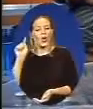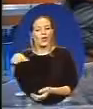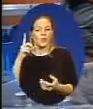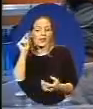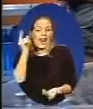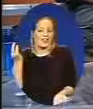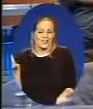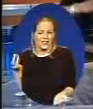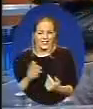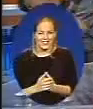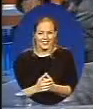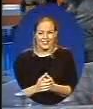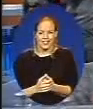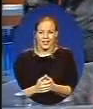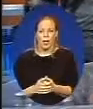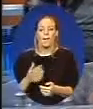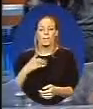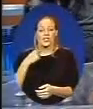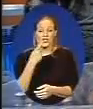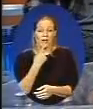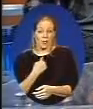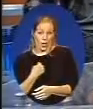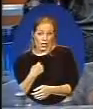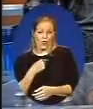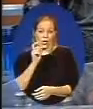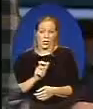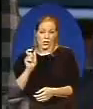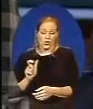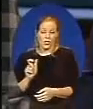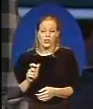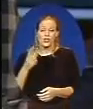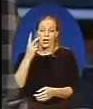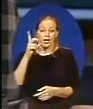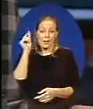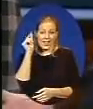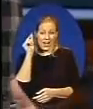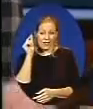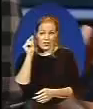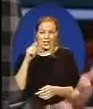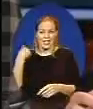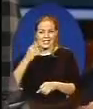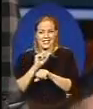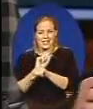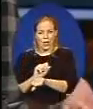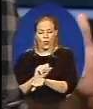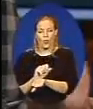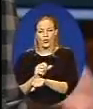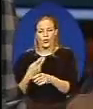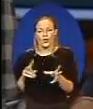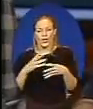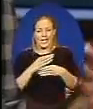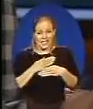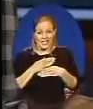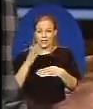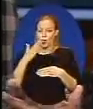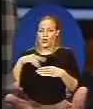בתל אביב. מה שנאמר לנו על ידי אנשים, שכנראה בתל אביב ההזדהות תהיה איתי יותר,